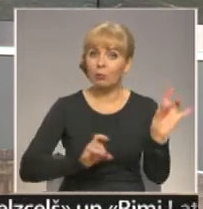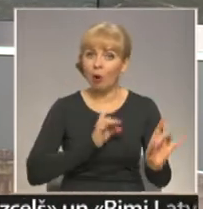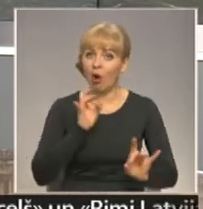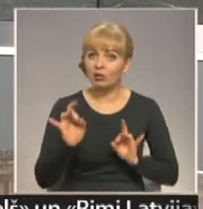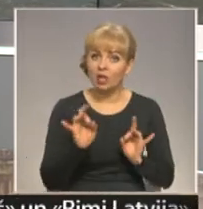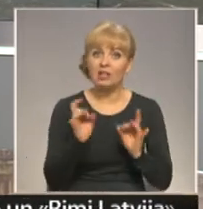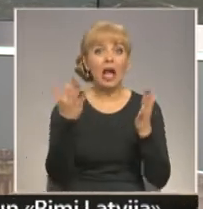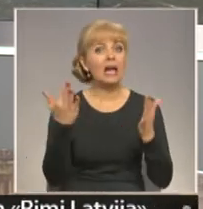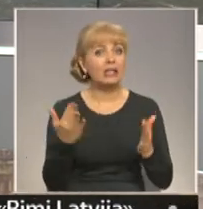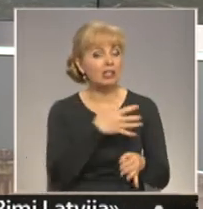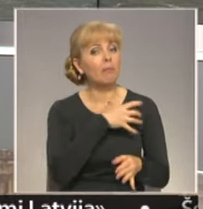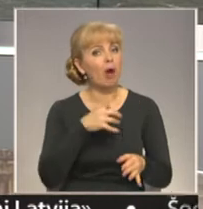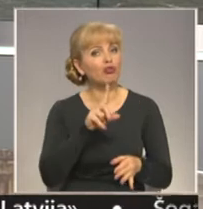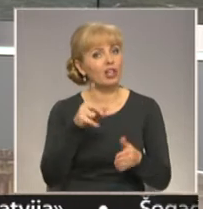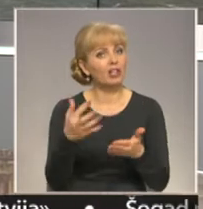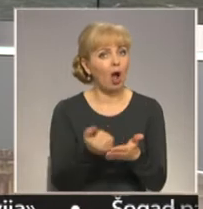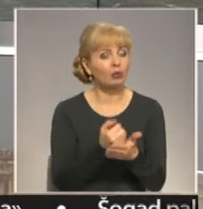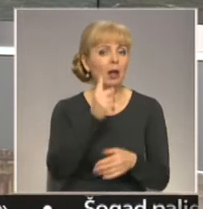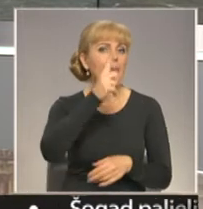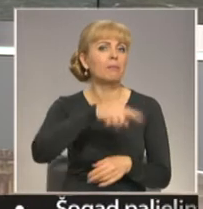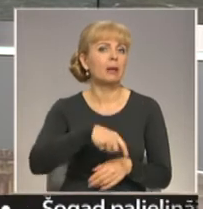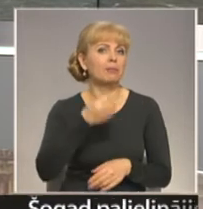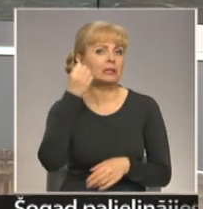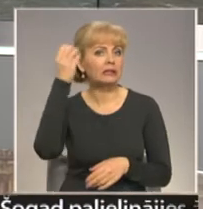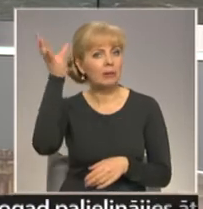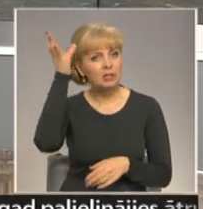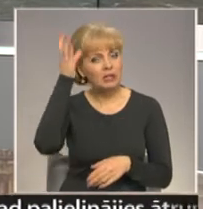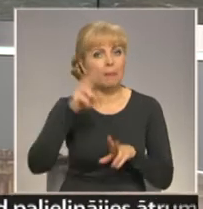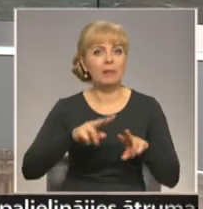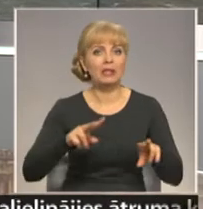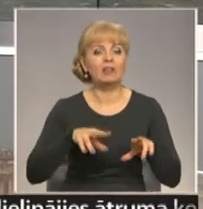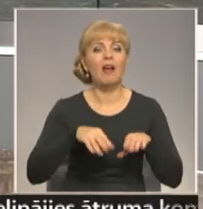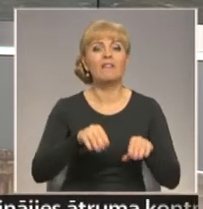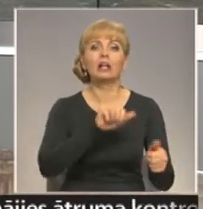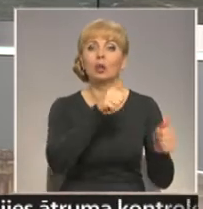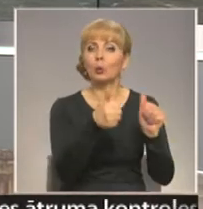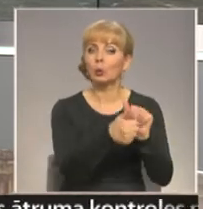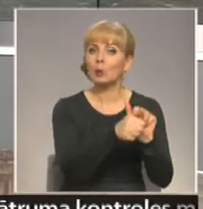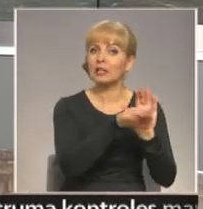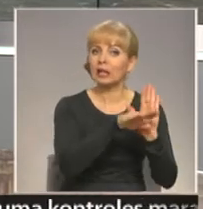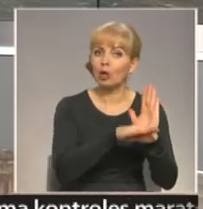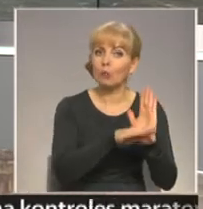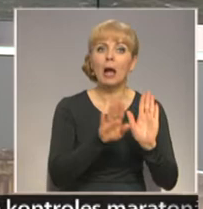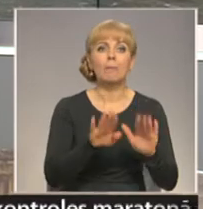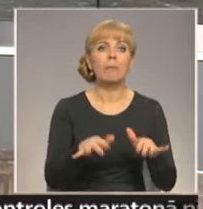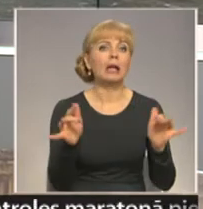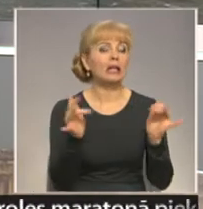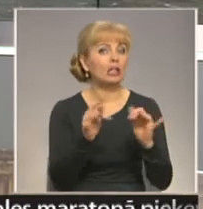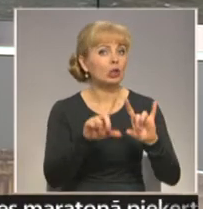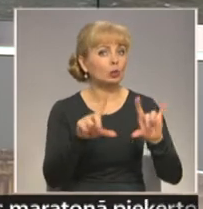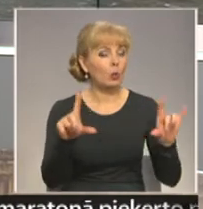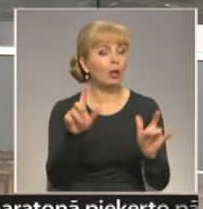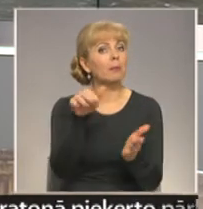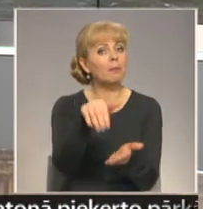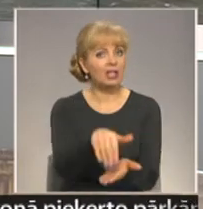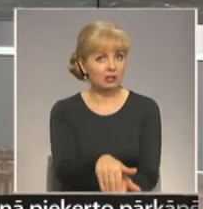pašvaldībai ir jāatrod, jo to pieprasa Izglītības un zinātnes ministrijas veiktie grozījumi likumā par internātskolu pastāvēšanu turpina TV